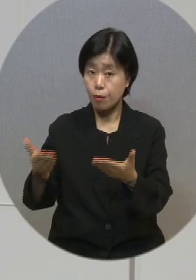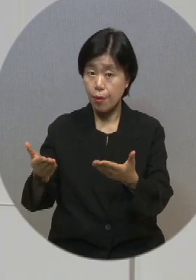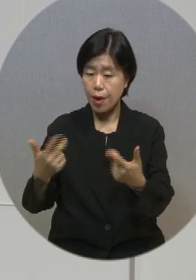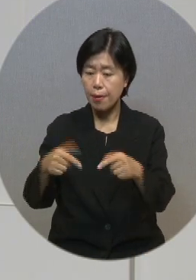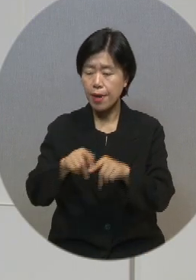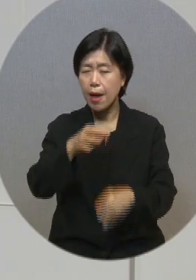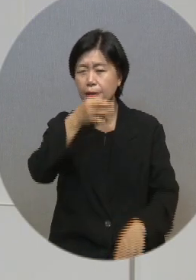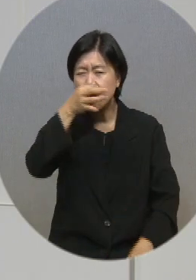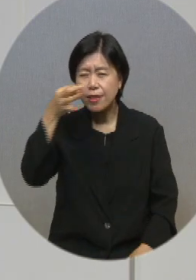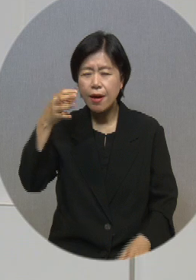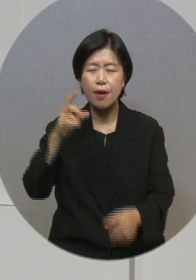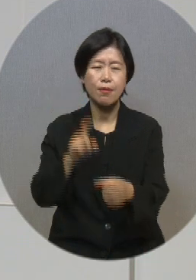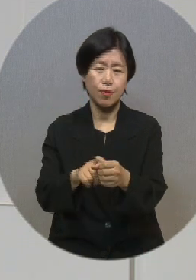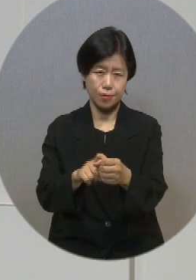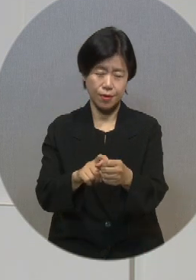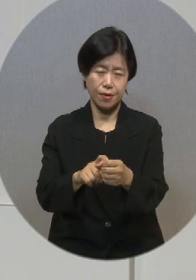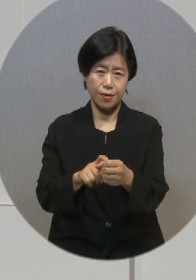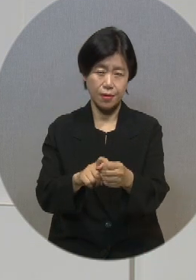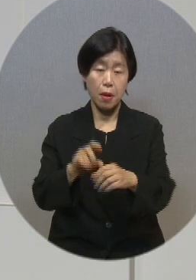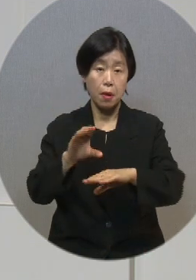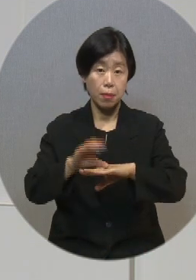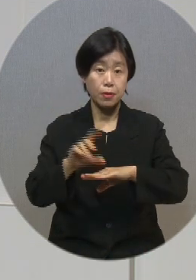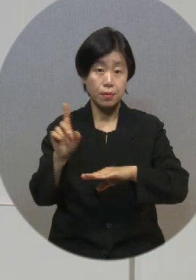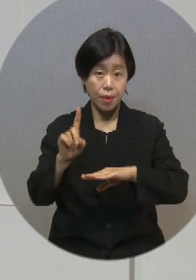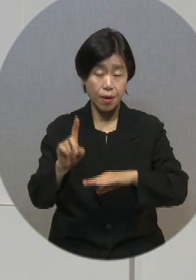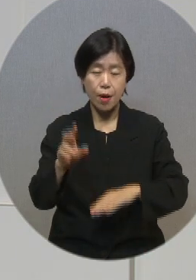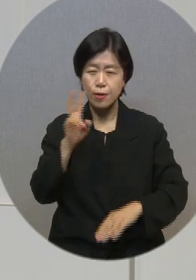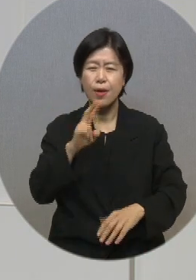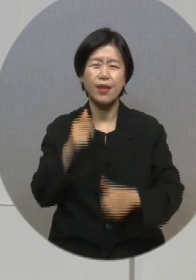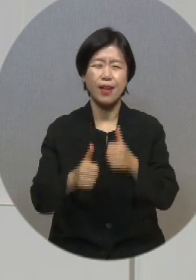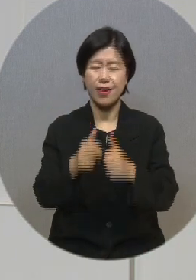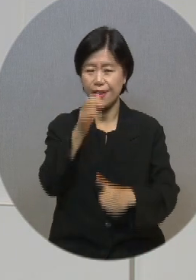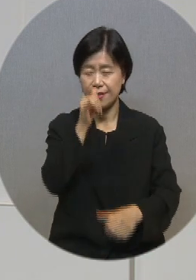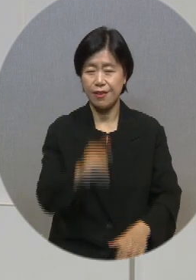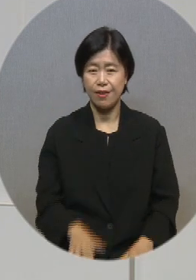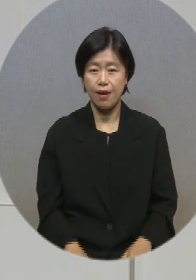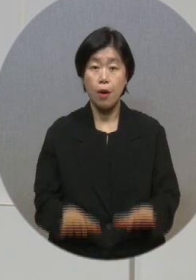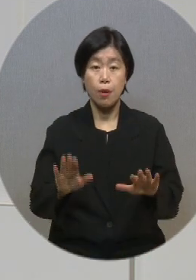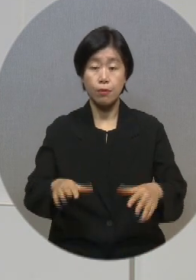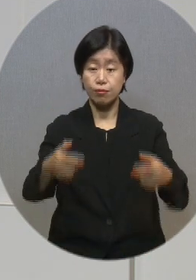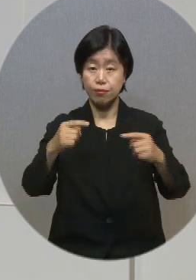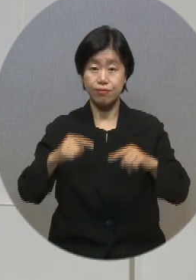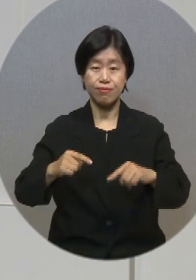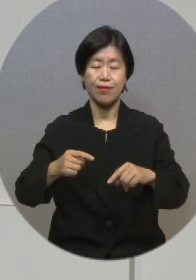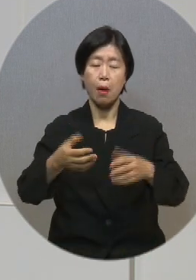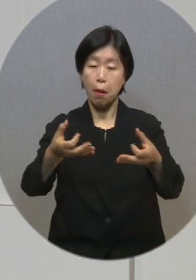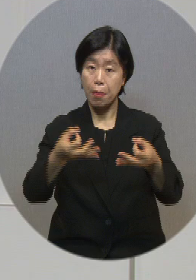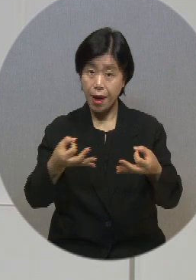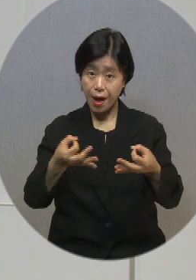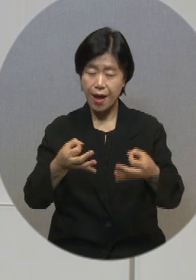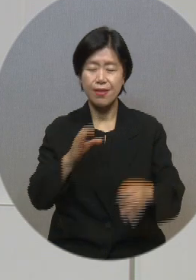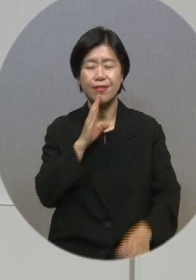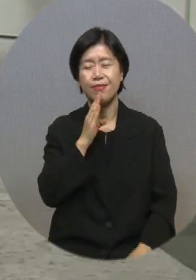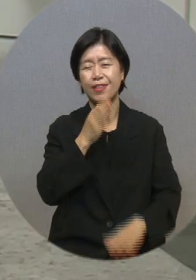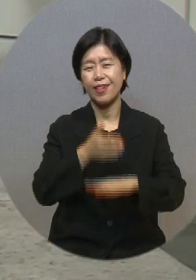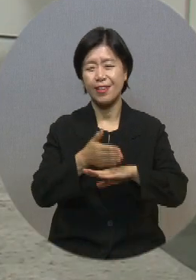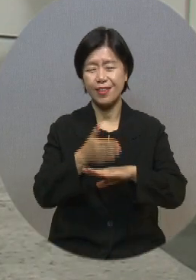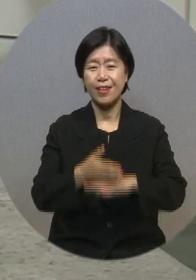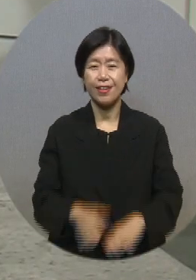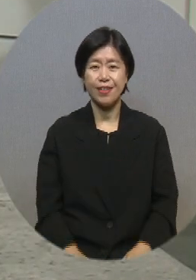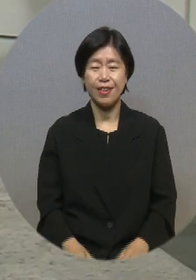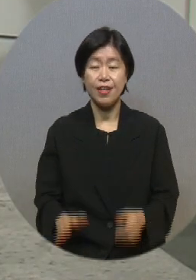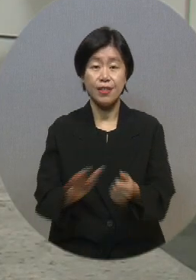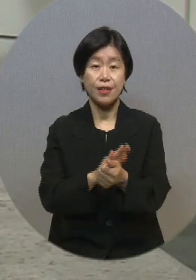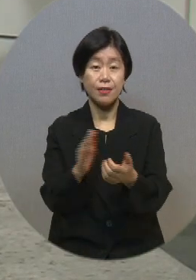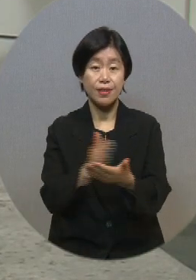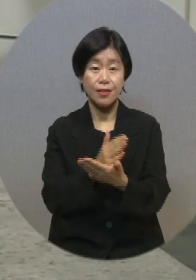향유와 가요계 입문의 길을 제공하는 노래 경연대회 오늘 함께해 주셔서 너무너무 감사합니다. 나눔과